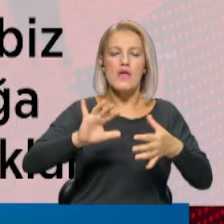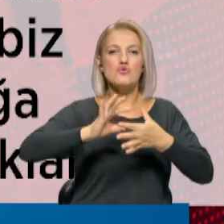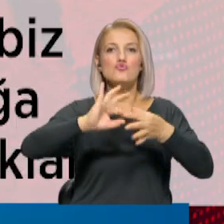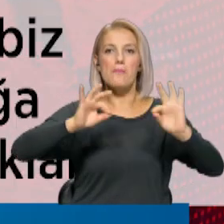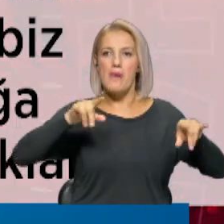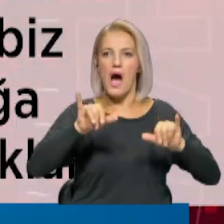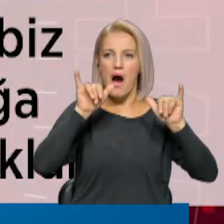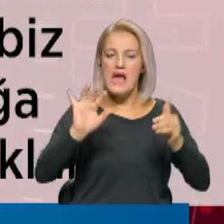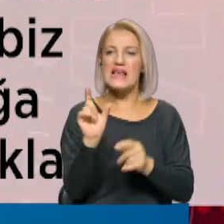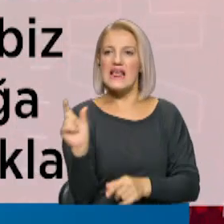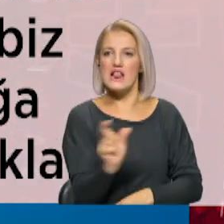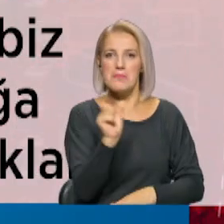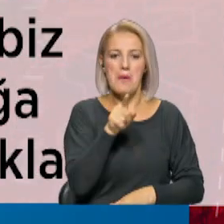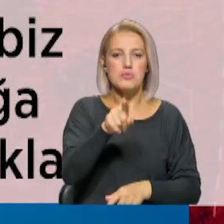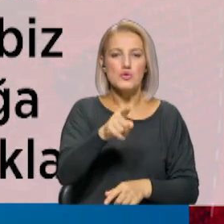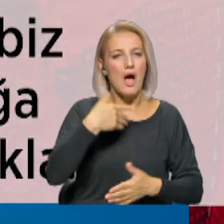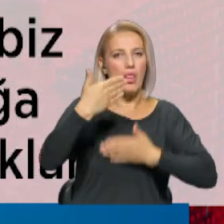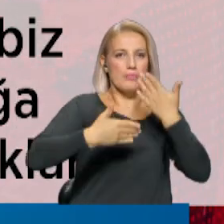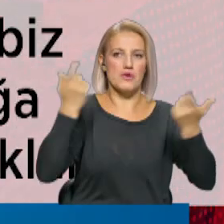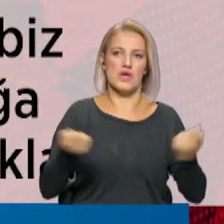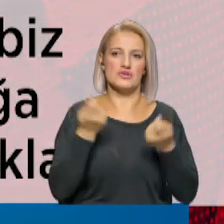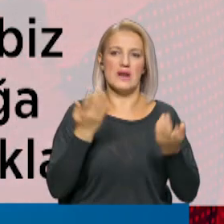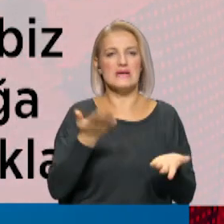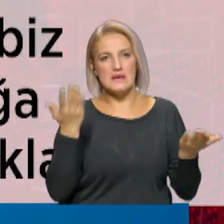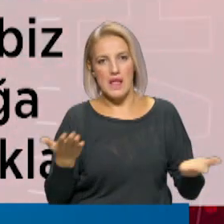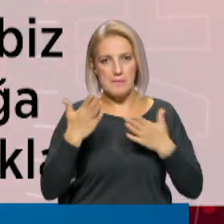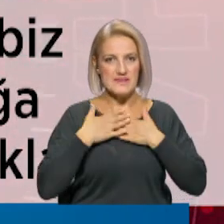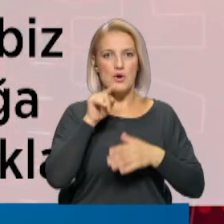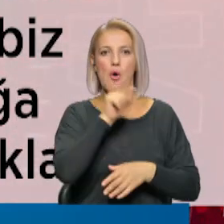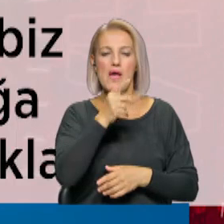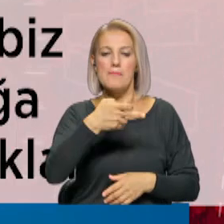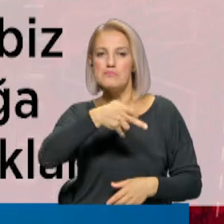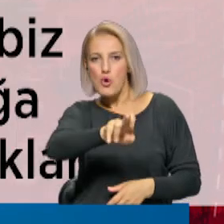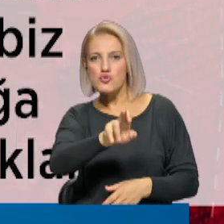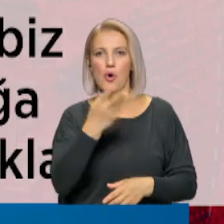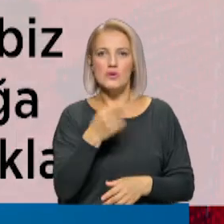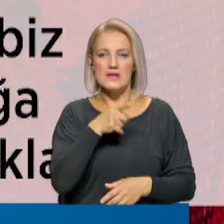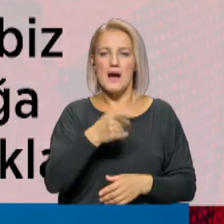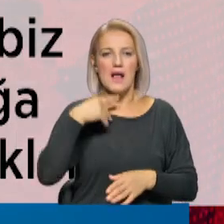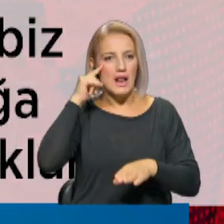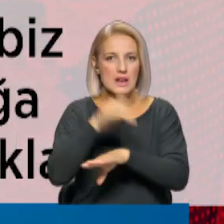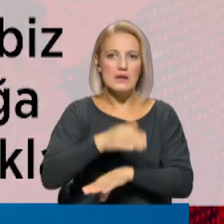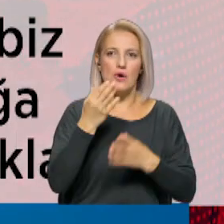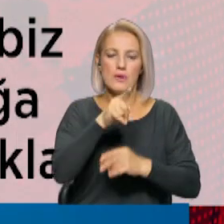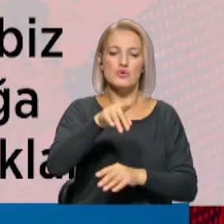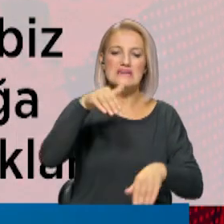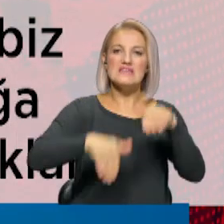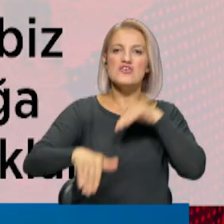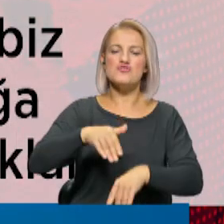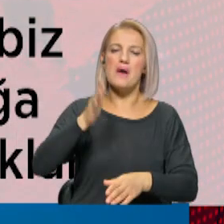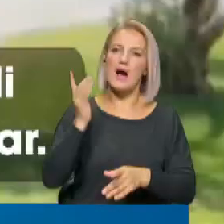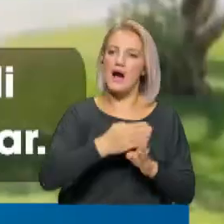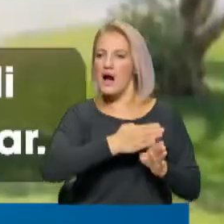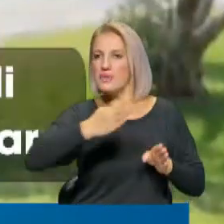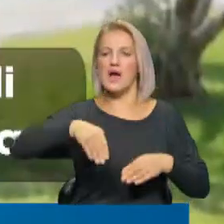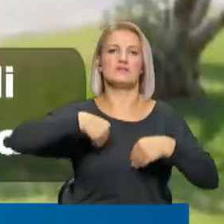cümlelerle, aynı kelimelerle bunu tanımlamaya çalıştılar. Yani biz orada boşta bulunsak veya boşluğa düşsek bunu seçime kadar